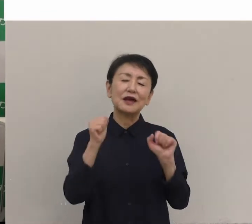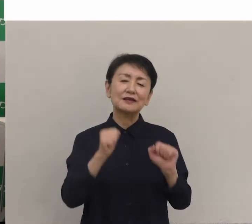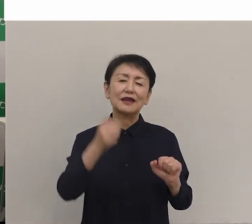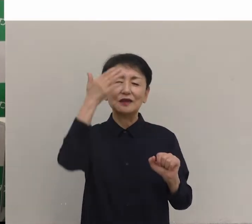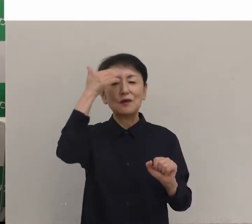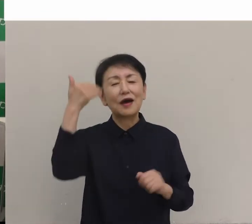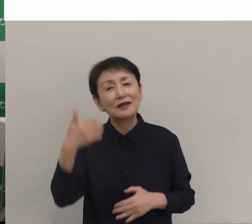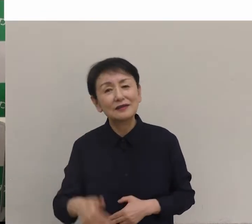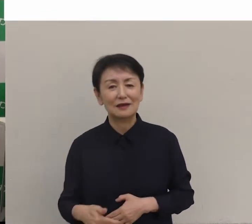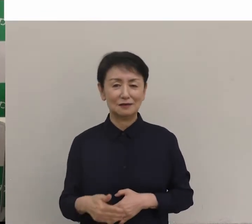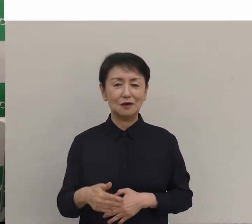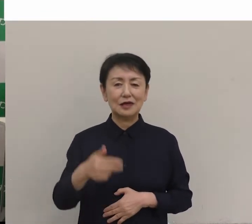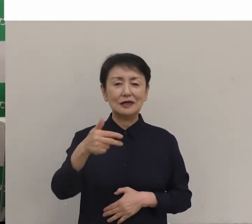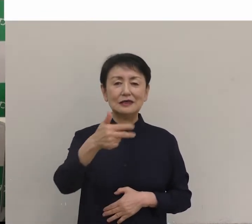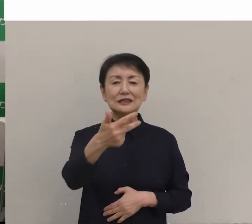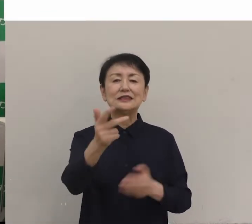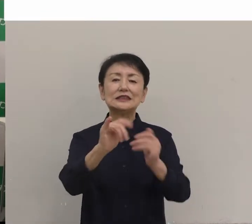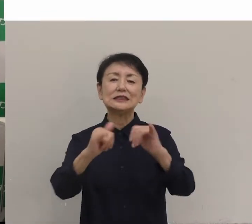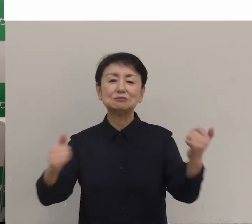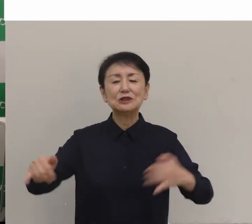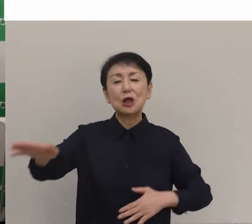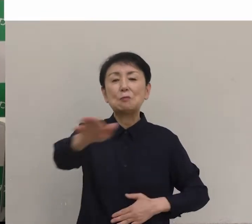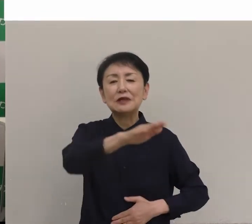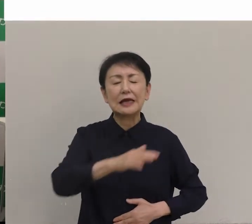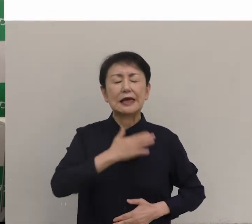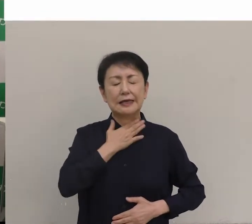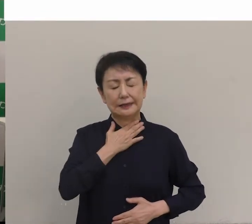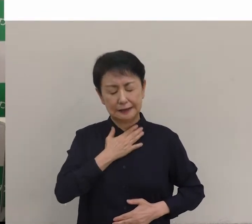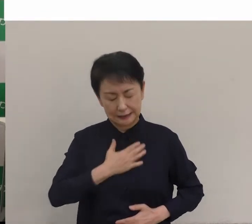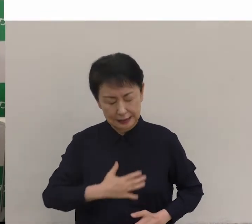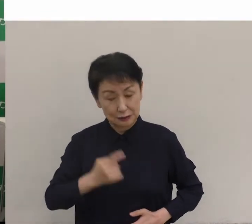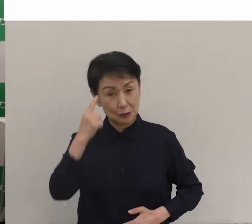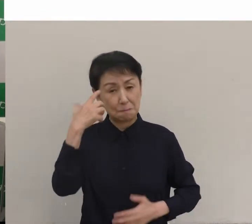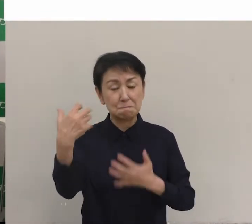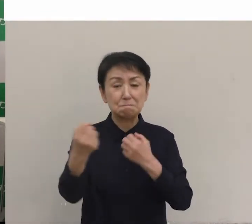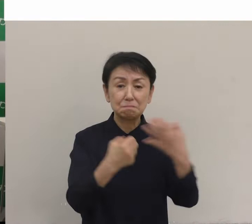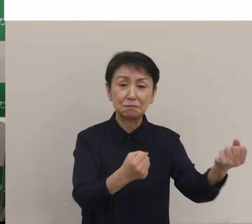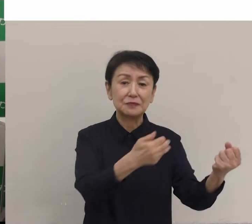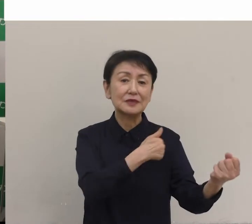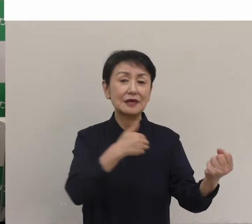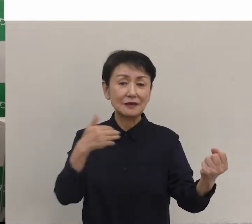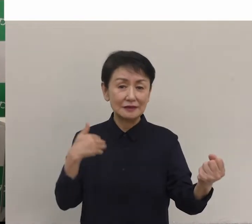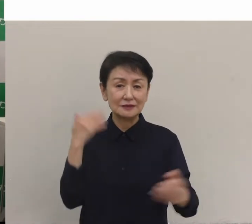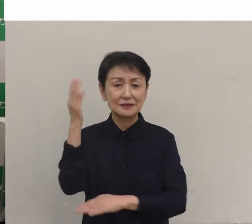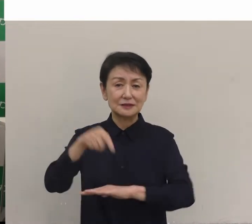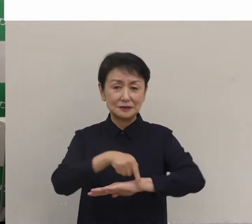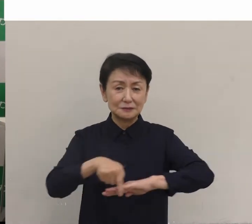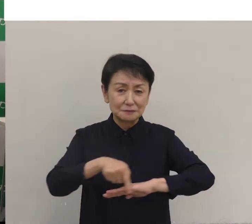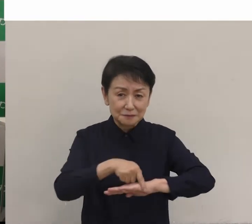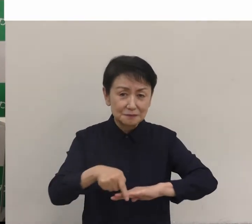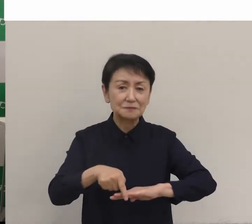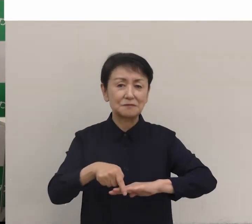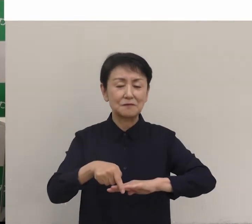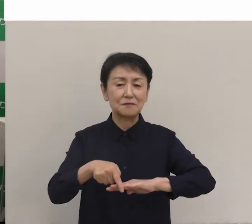様が納得感ある施策を進めていきたいと思っております。